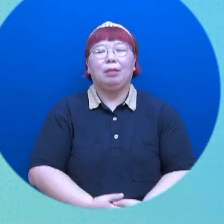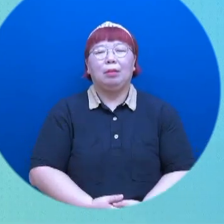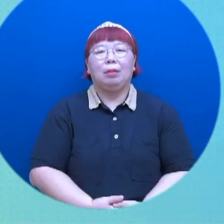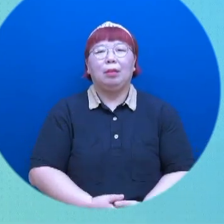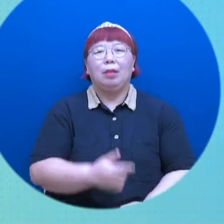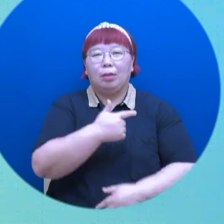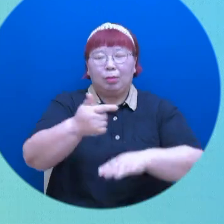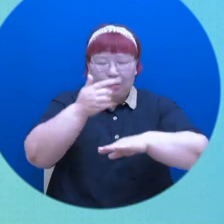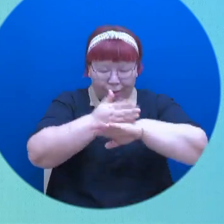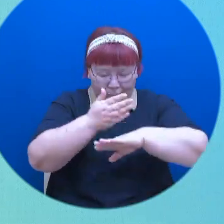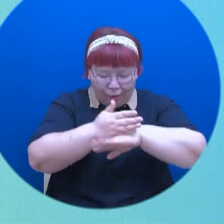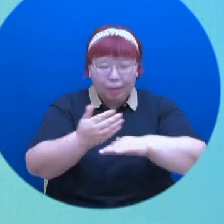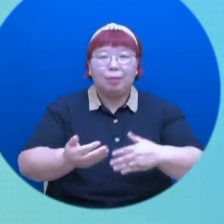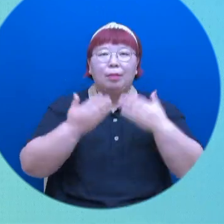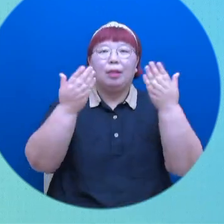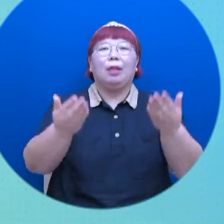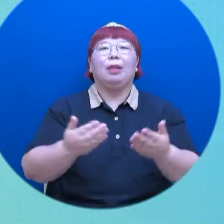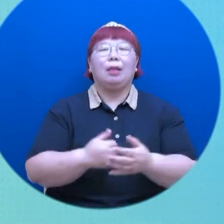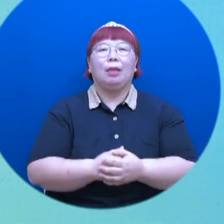너무너무 감사드리고요.